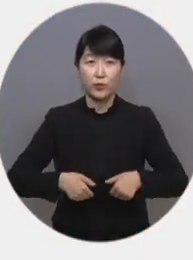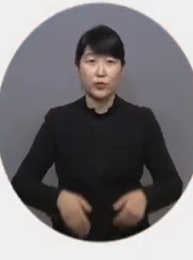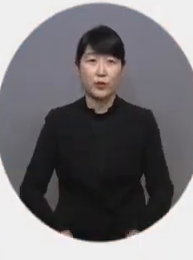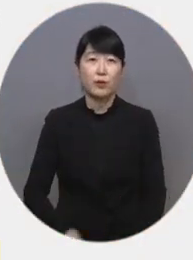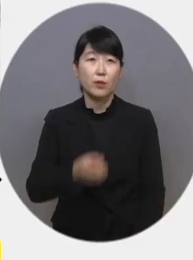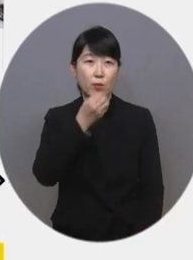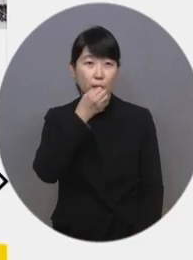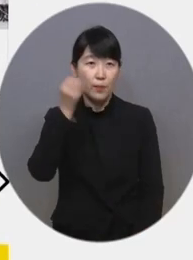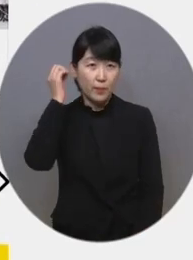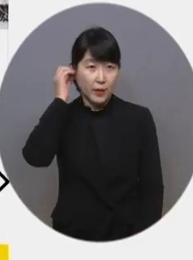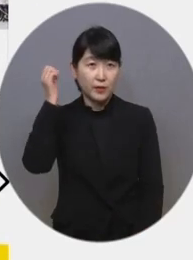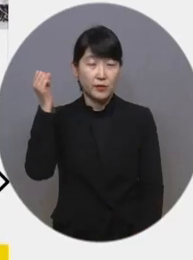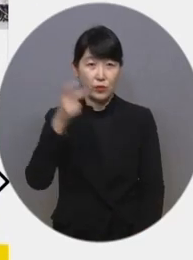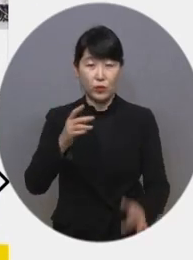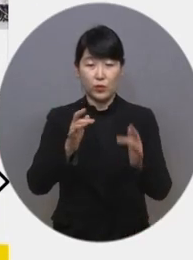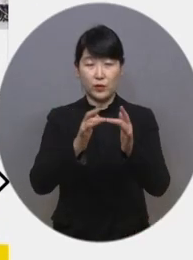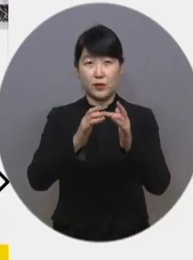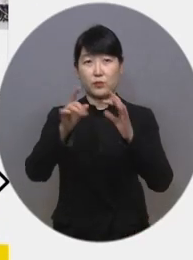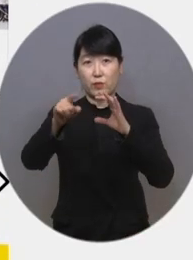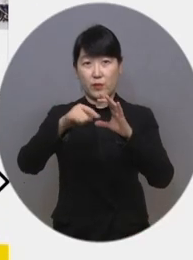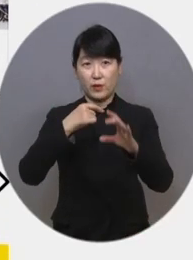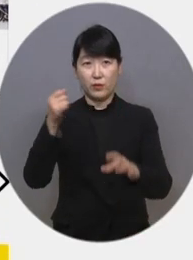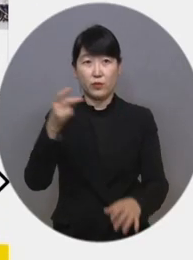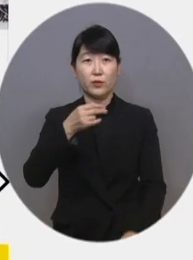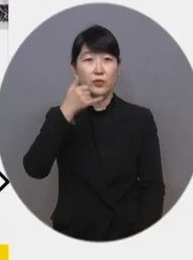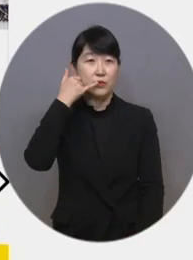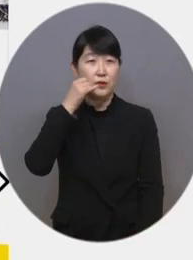뉴스 홈페이지 또는 전자우편,